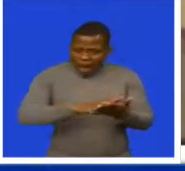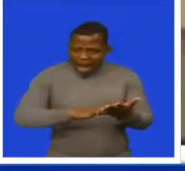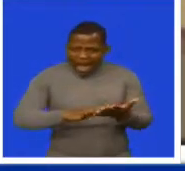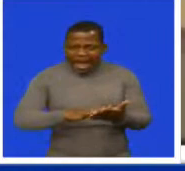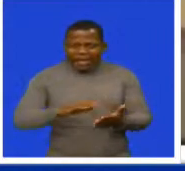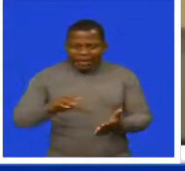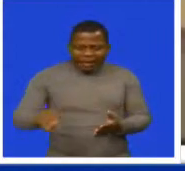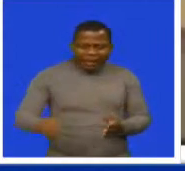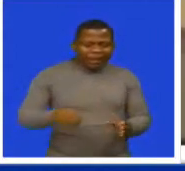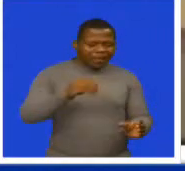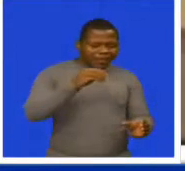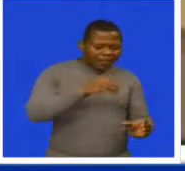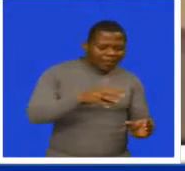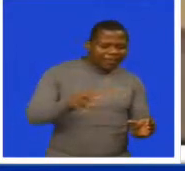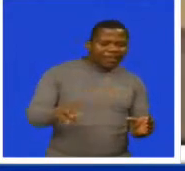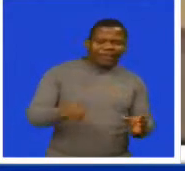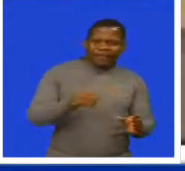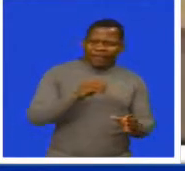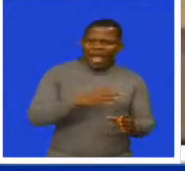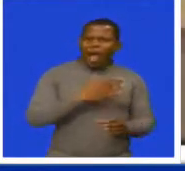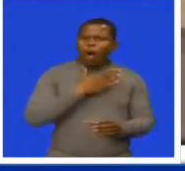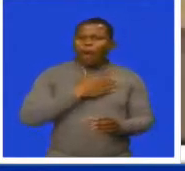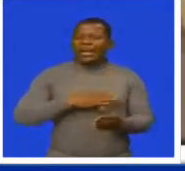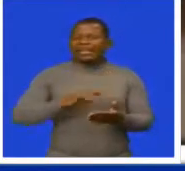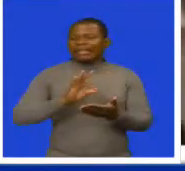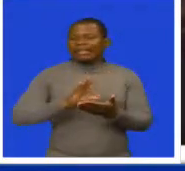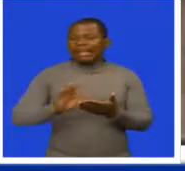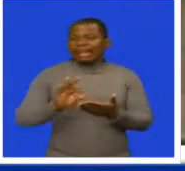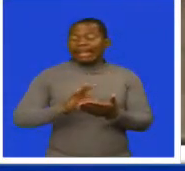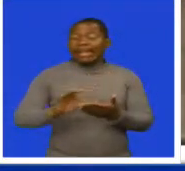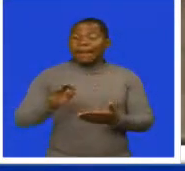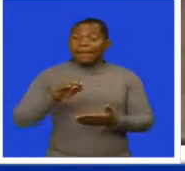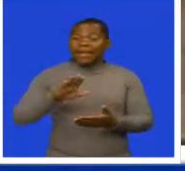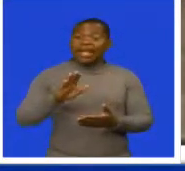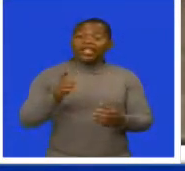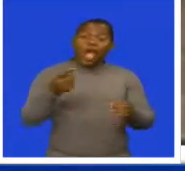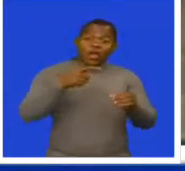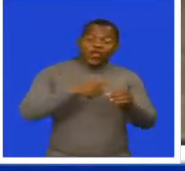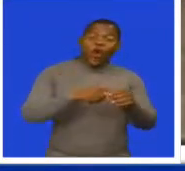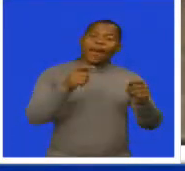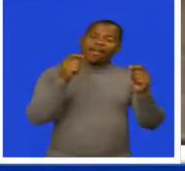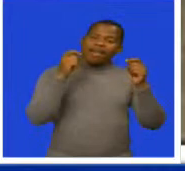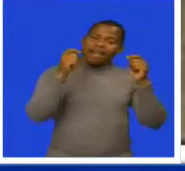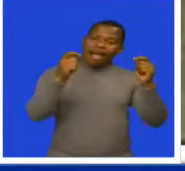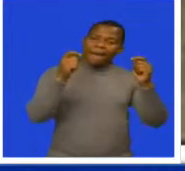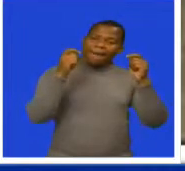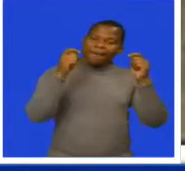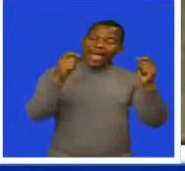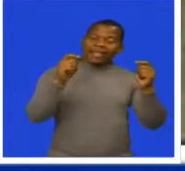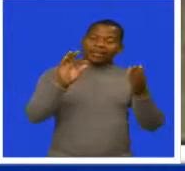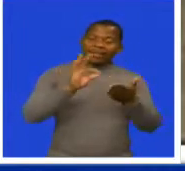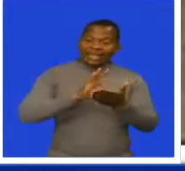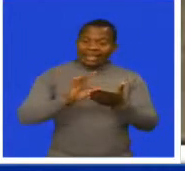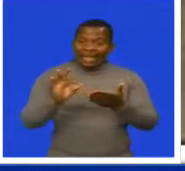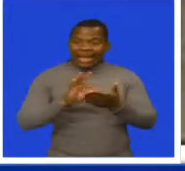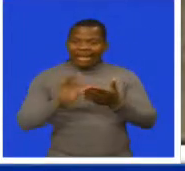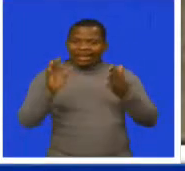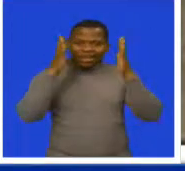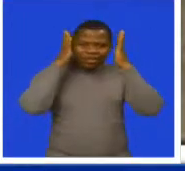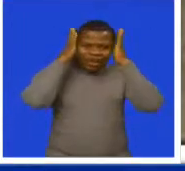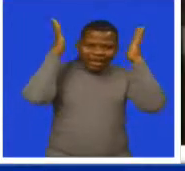lophelile lapho khona uhulumende athi tonke tindzawo kanye ngenyanga kumele bahlangane babuthe tibi kuhlobe